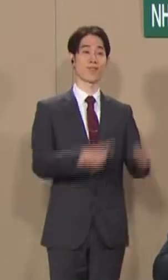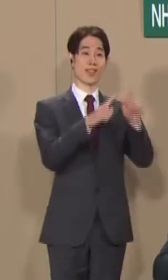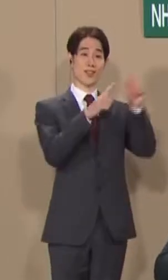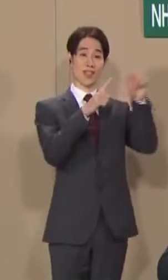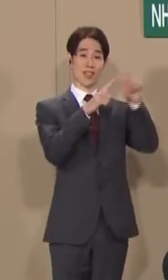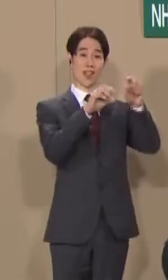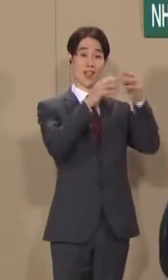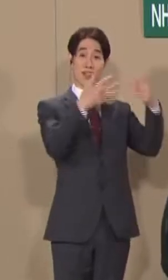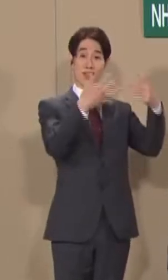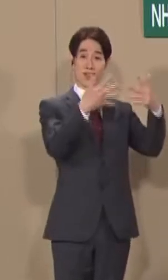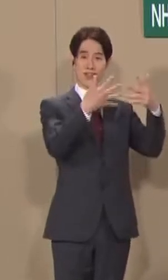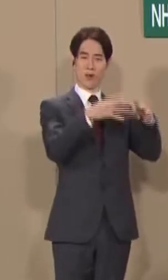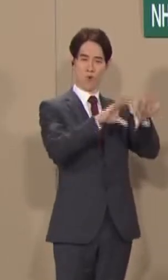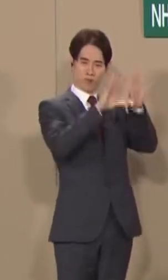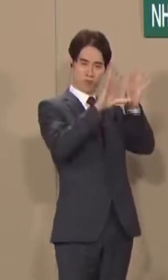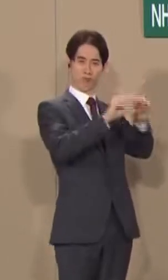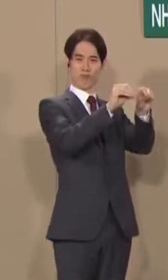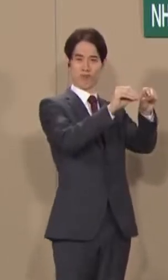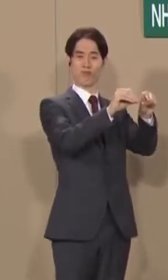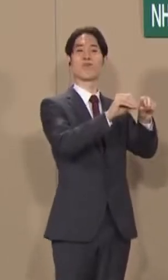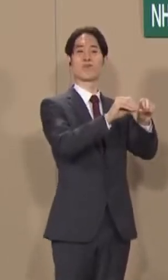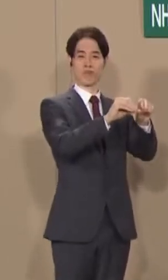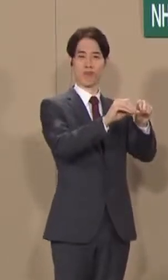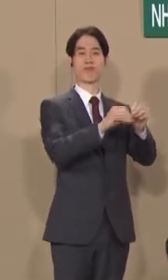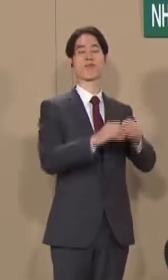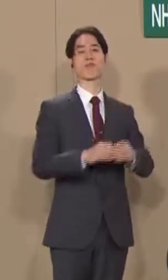nhk よーっベッカー